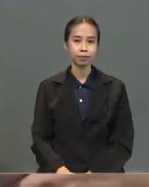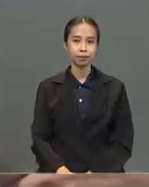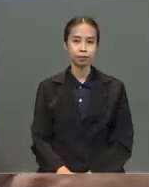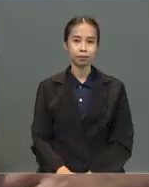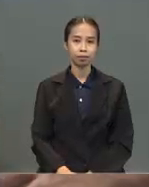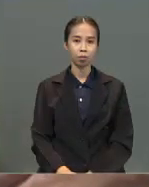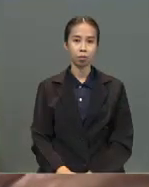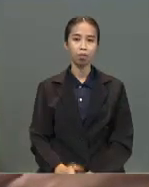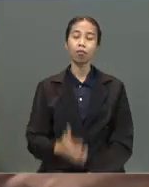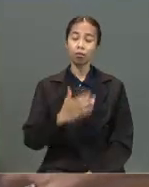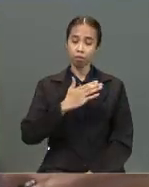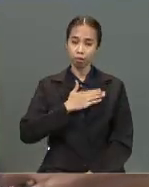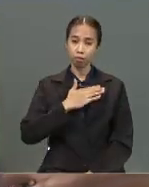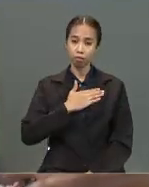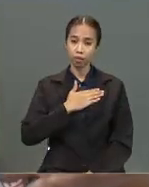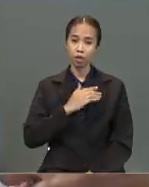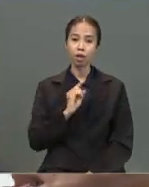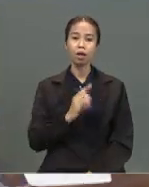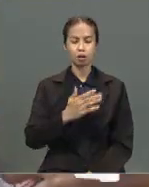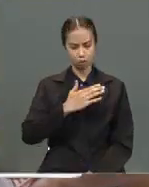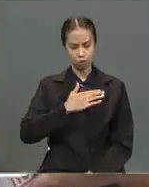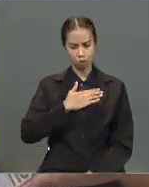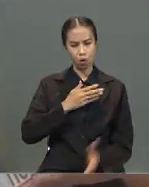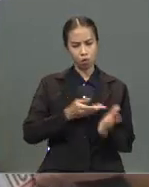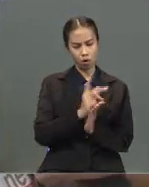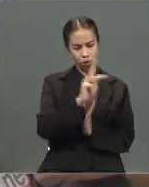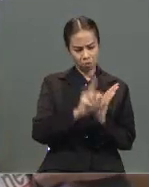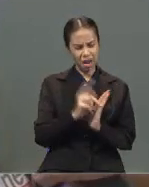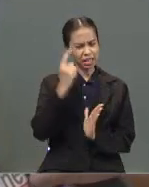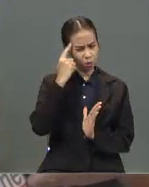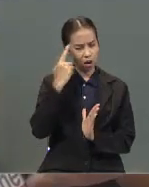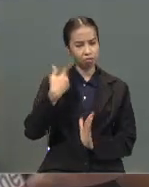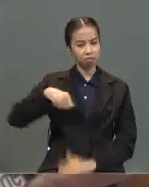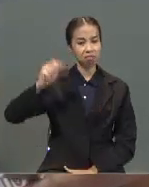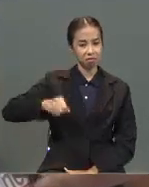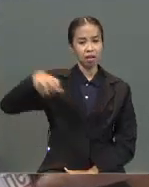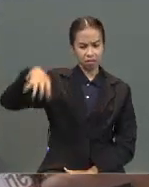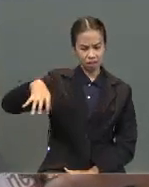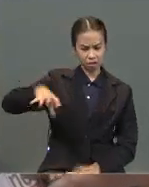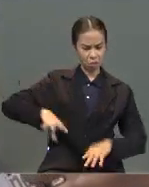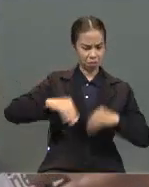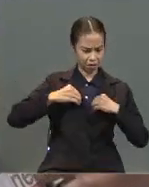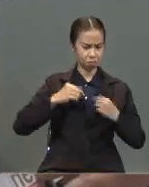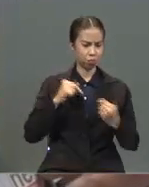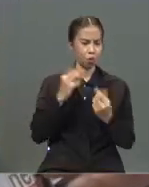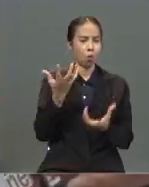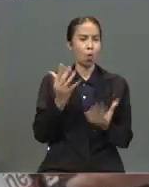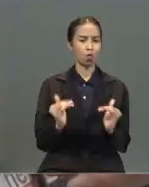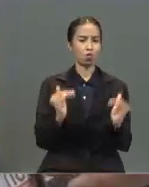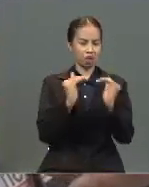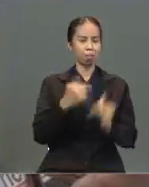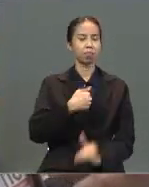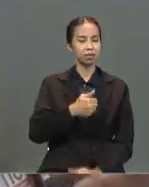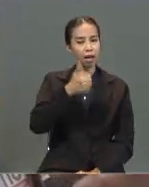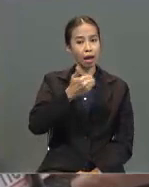และก็พูดมั่นใจในความหมายที่ว่าเป็นเราเป็นนักกฎหมายบอกว่าสารให้ความที่ทางเรานะครับเพราะว่ามันเป็นเรื่องที่ชัดเจนแล้วว่าตอนนี้ไป